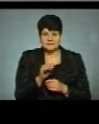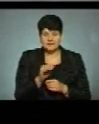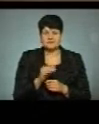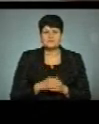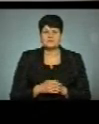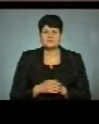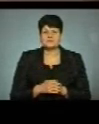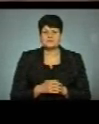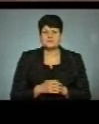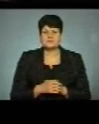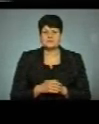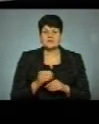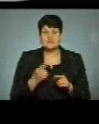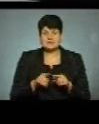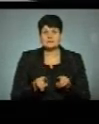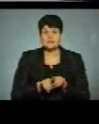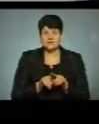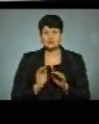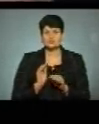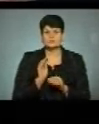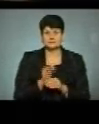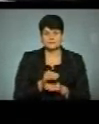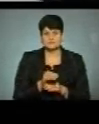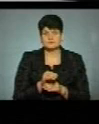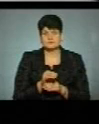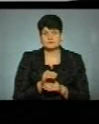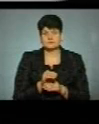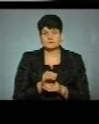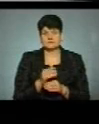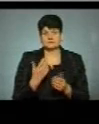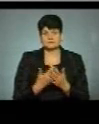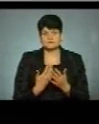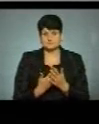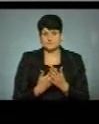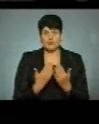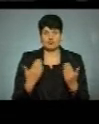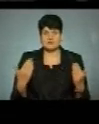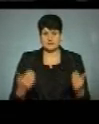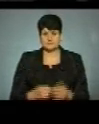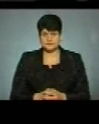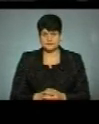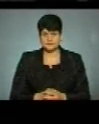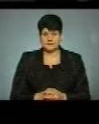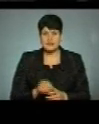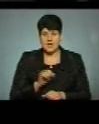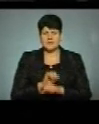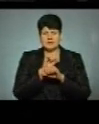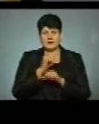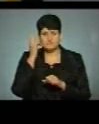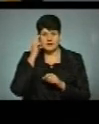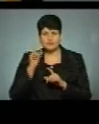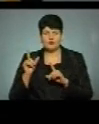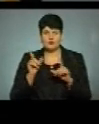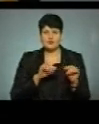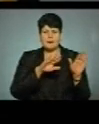диктант. Ну, і це ми також долучимо до експонатів музею. На Майдан до Києва Олександр